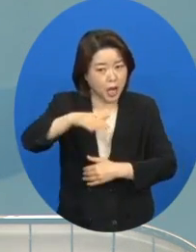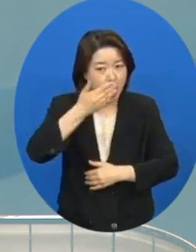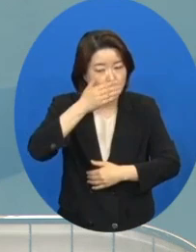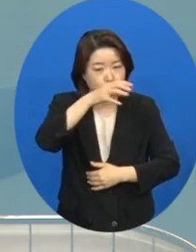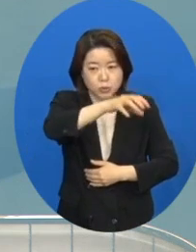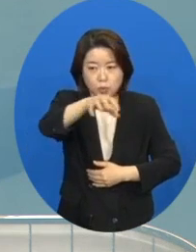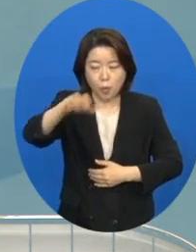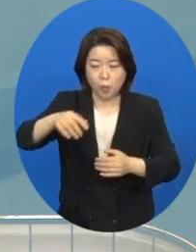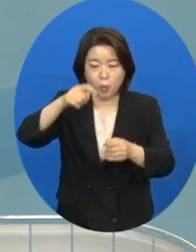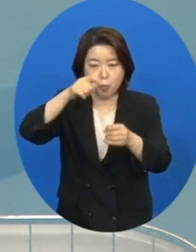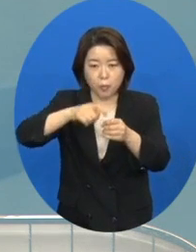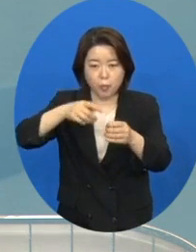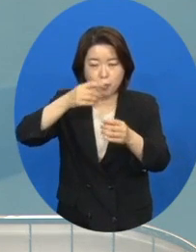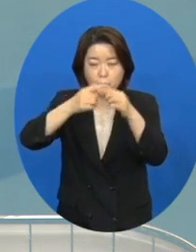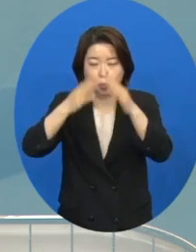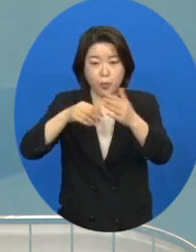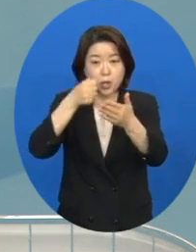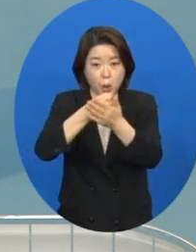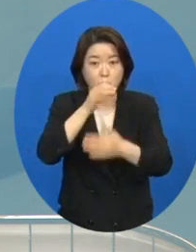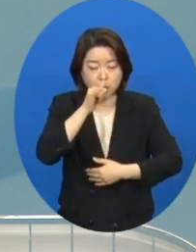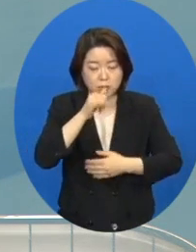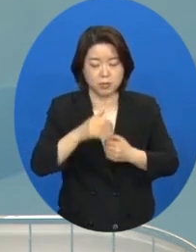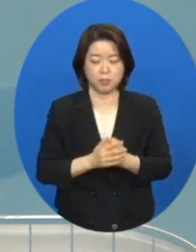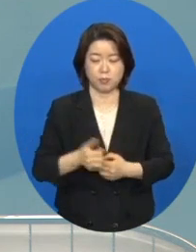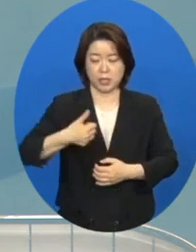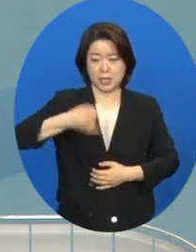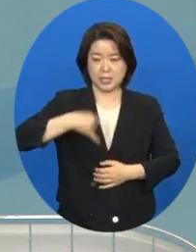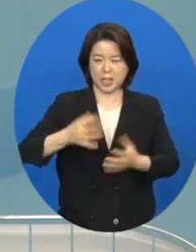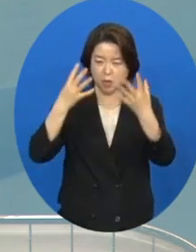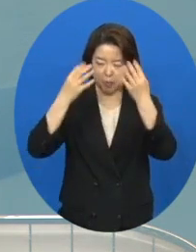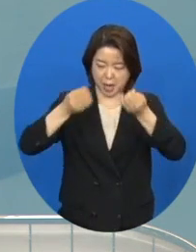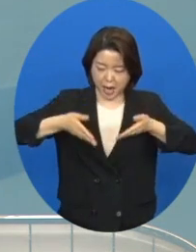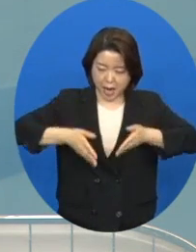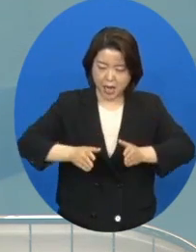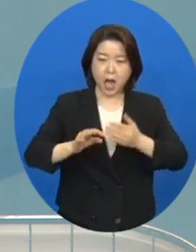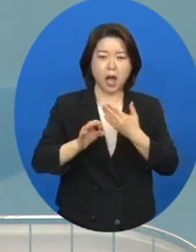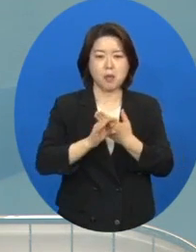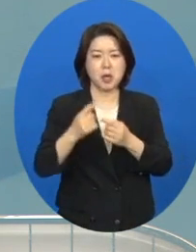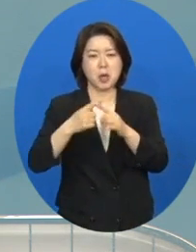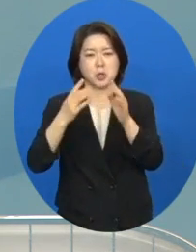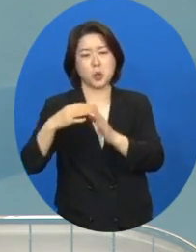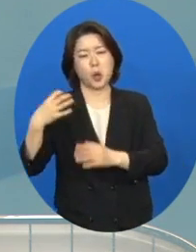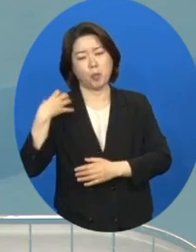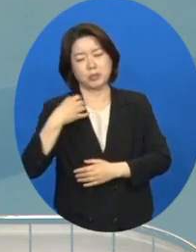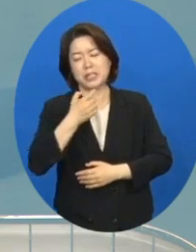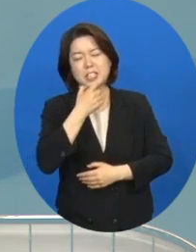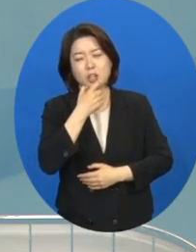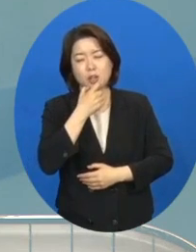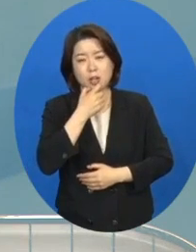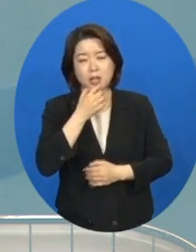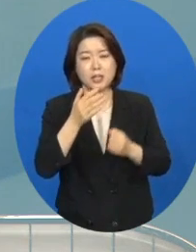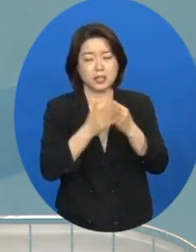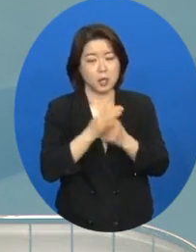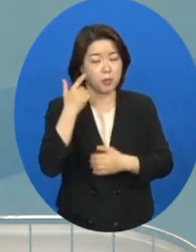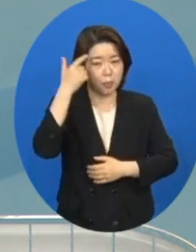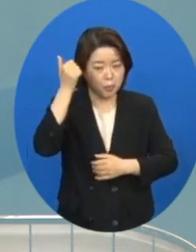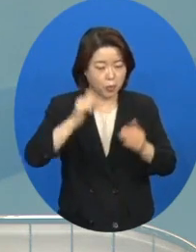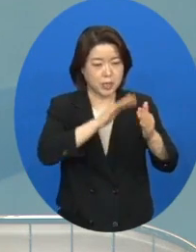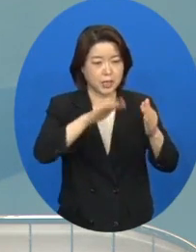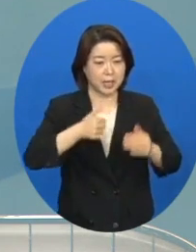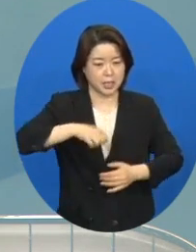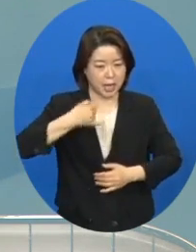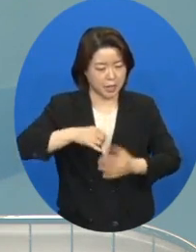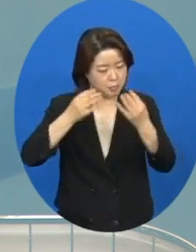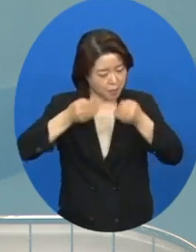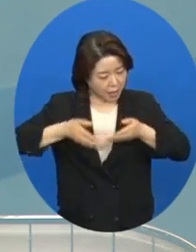목회지가 정해져 있다. 자녀 많이 나오면 교회에서 부담스러워서 싫어하기 때문에 목사 가정은 자녀 많이 나오면 안